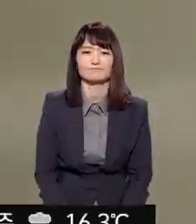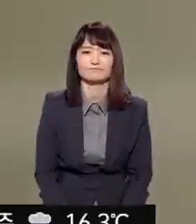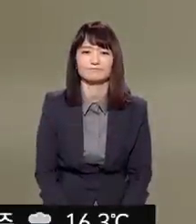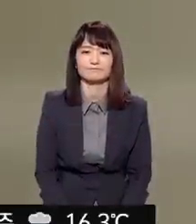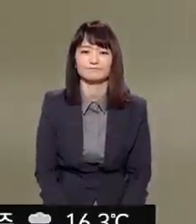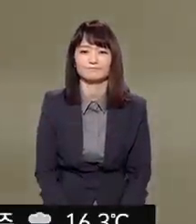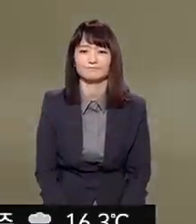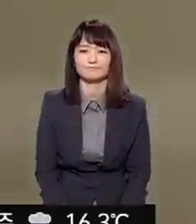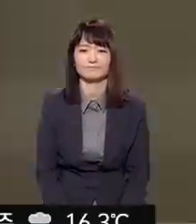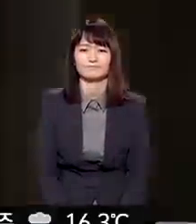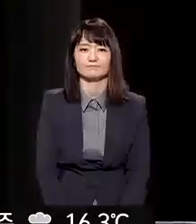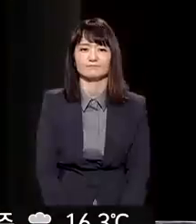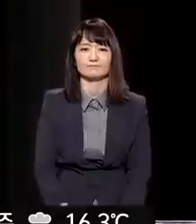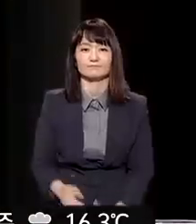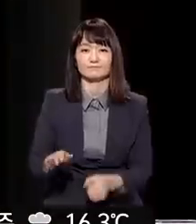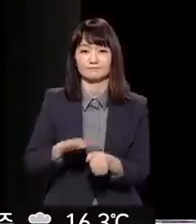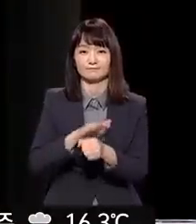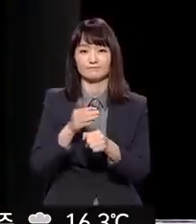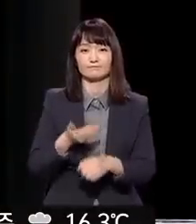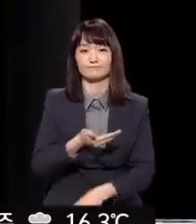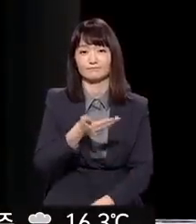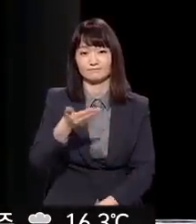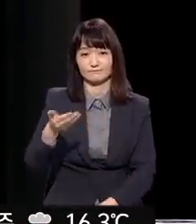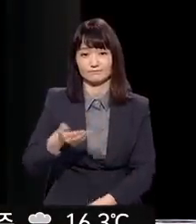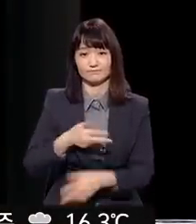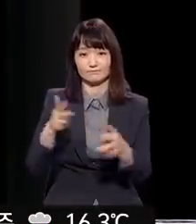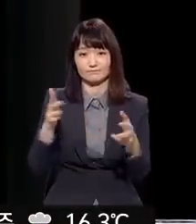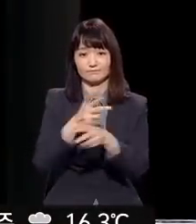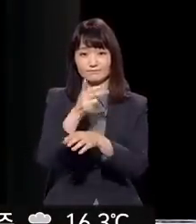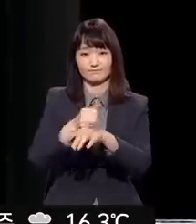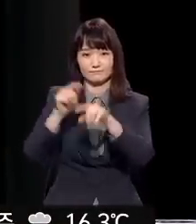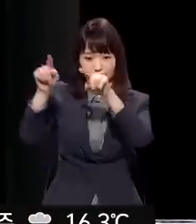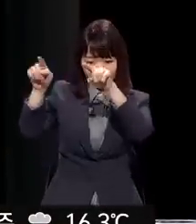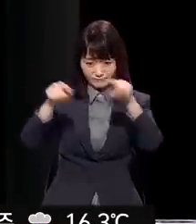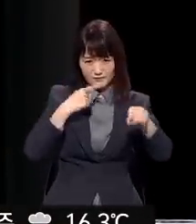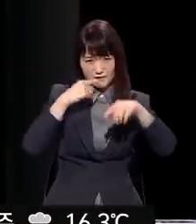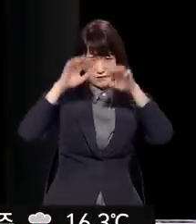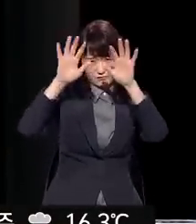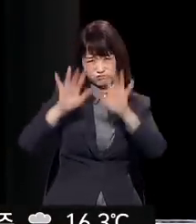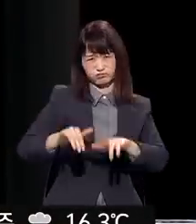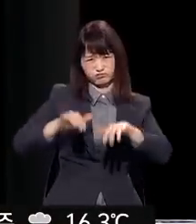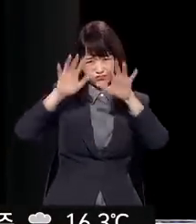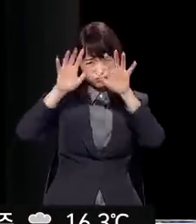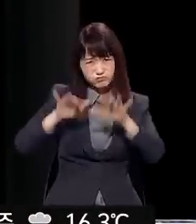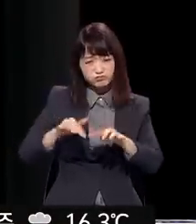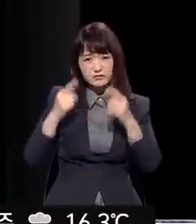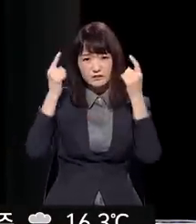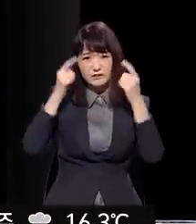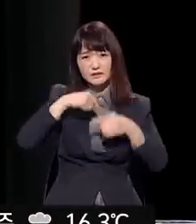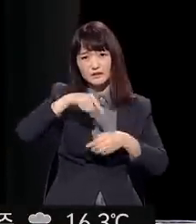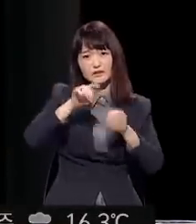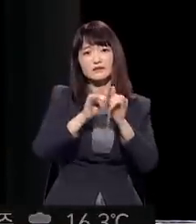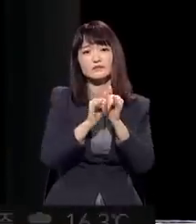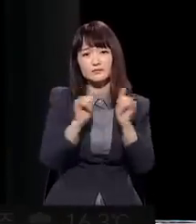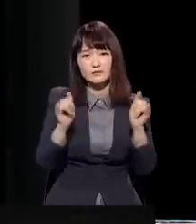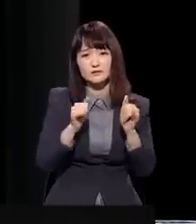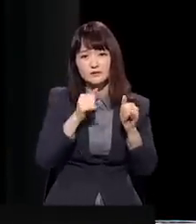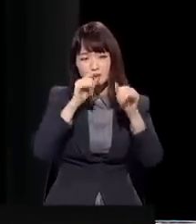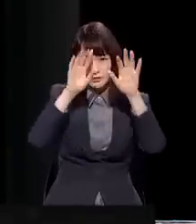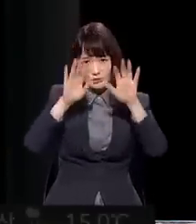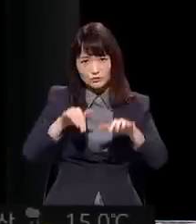해피. 자, 사랑하는 사건반장 가족 여러분, 주말에요. 전국적으로 눈이 많이 온다고 합니다. 여행 가실 분들